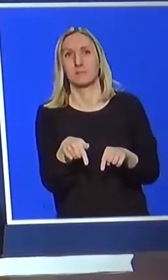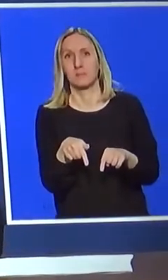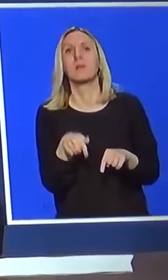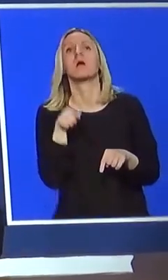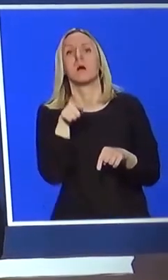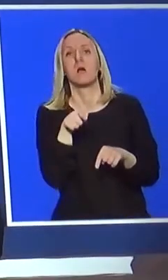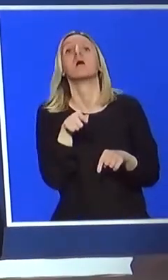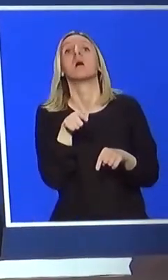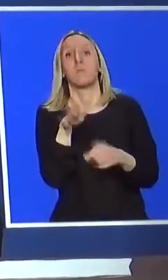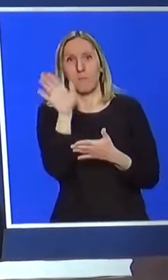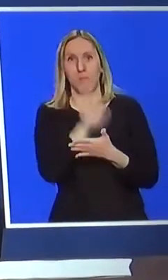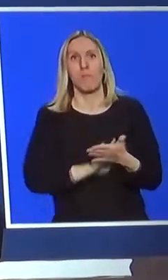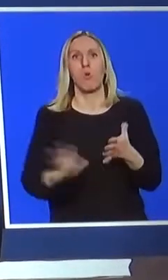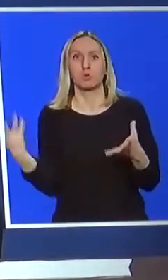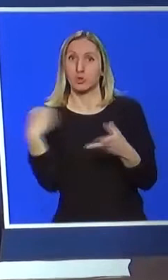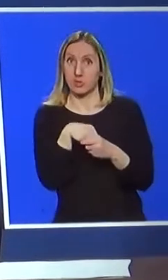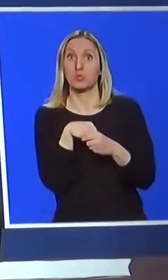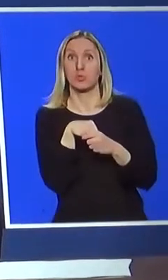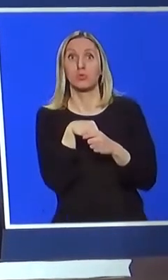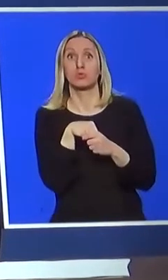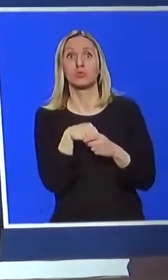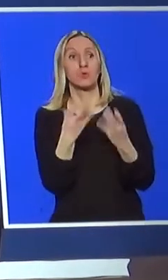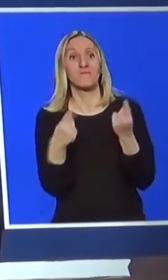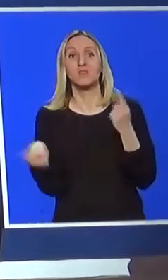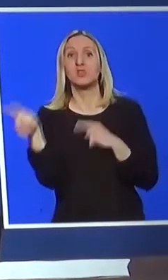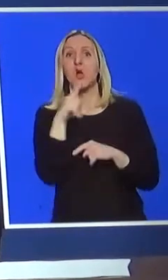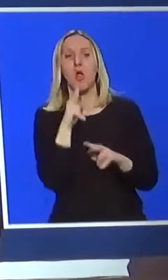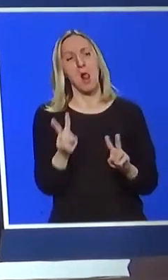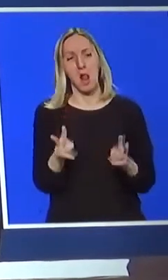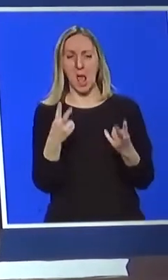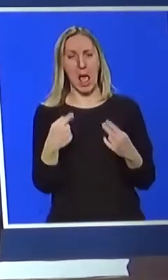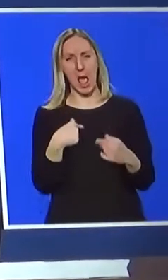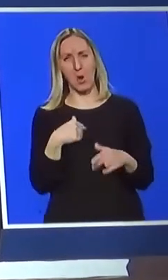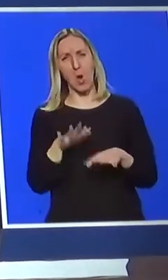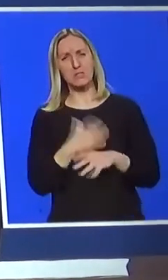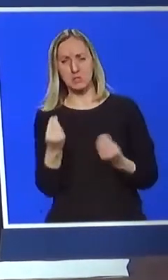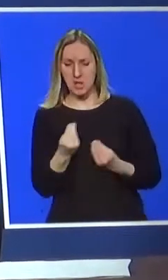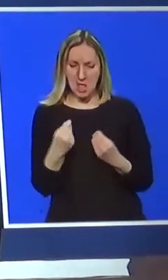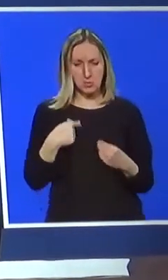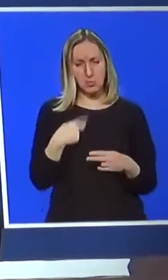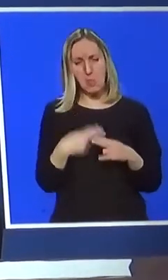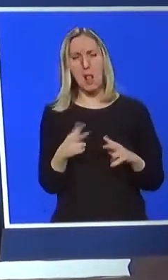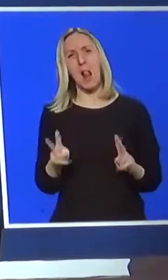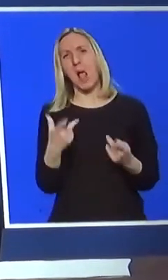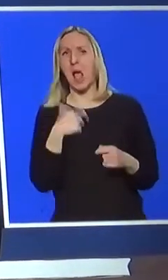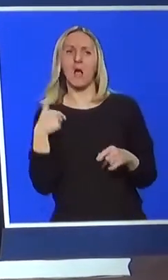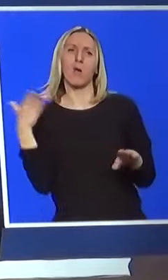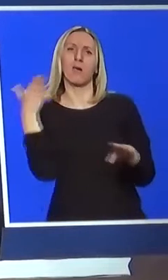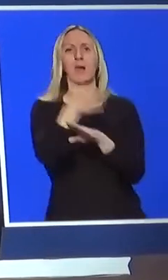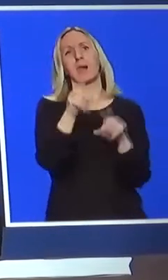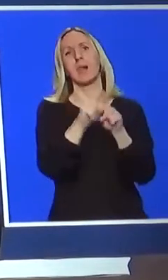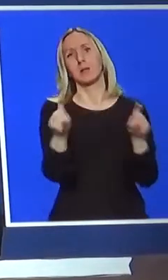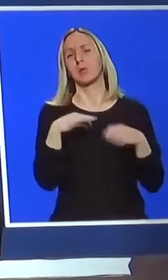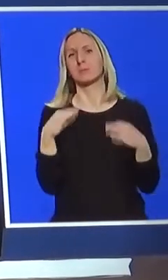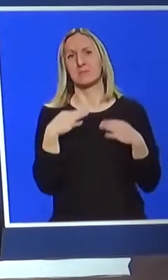borbe, jer će većina onih koji imaju laku infekciju da se testiraju upravo